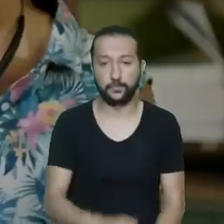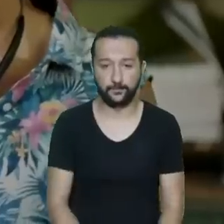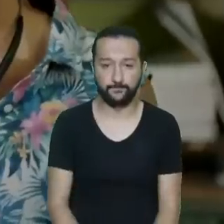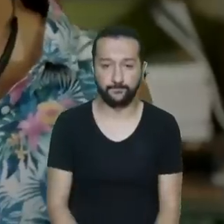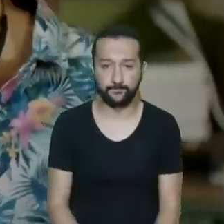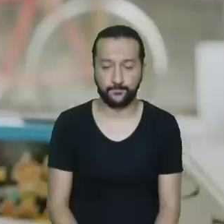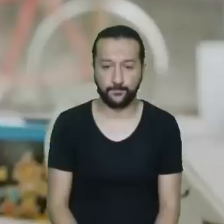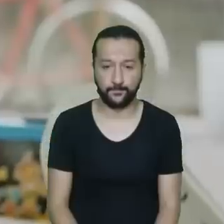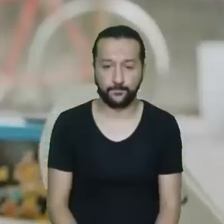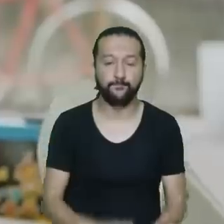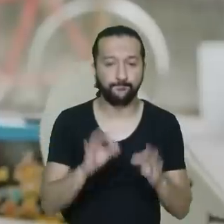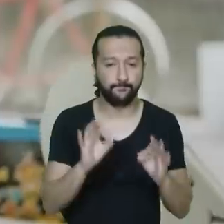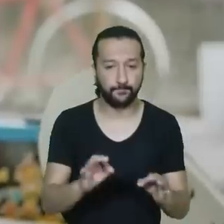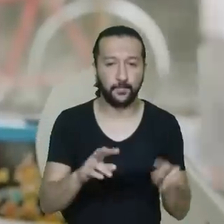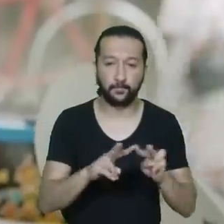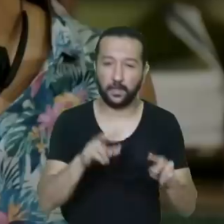Ya,